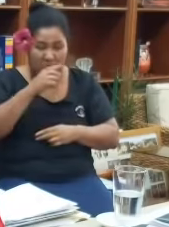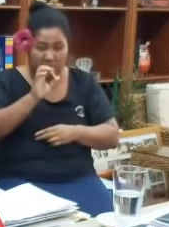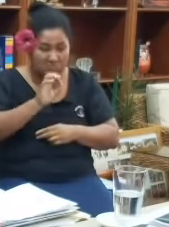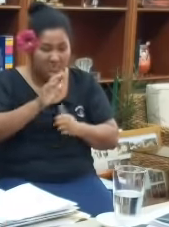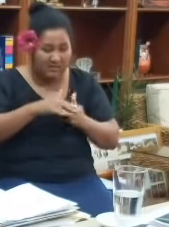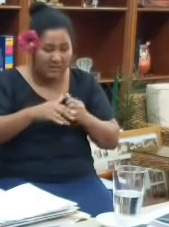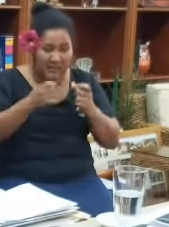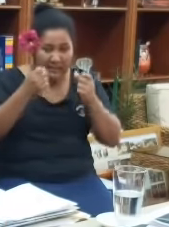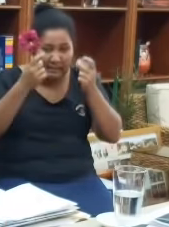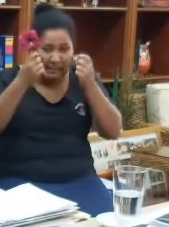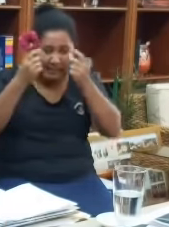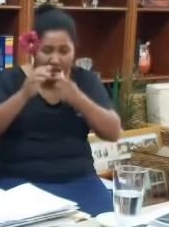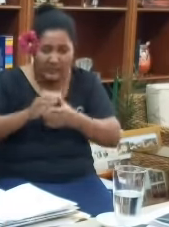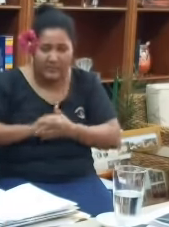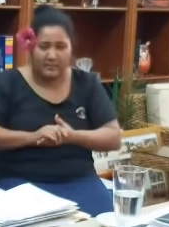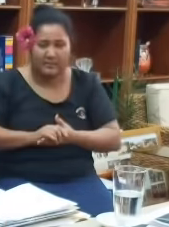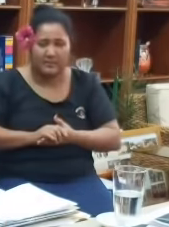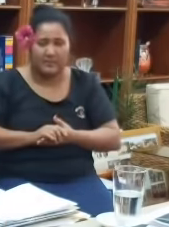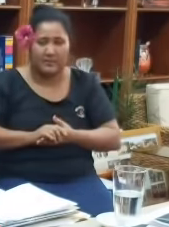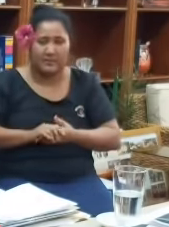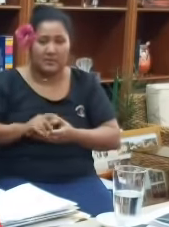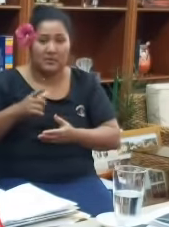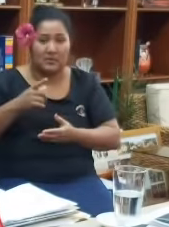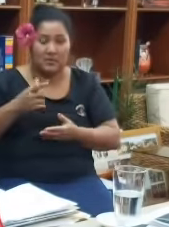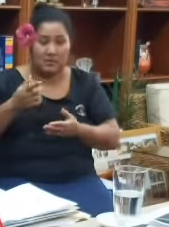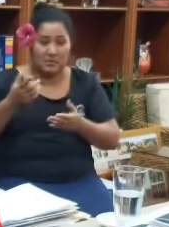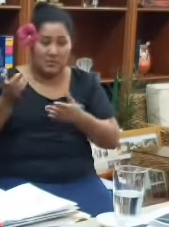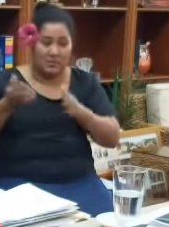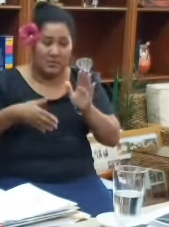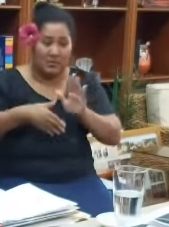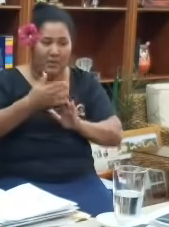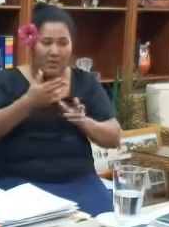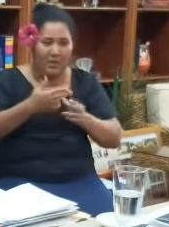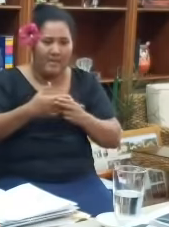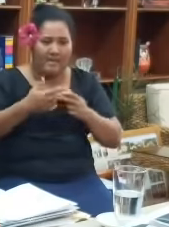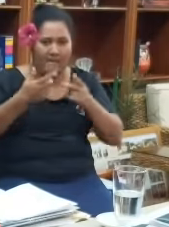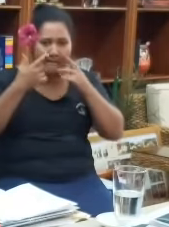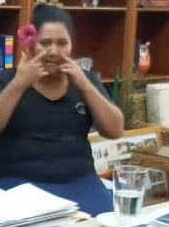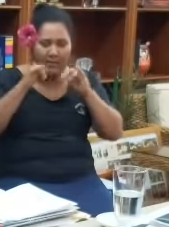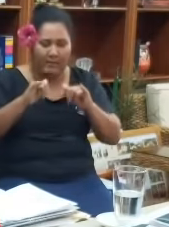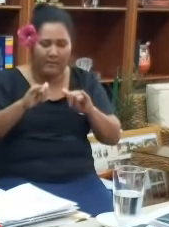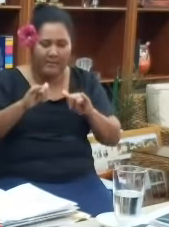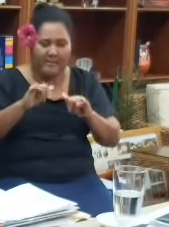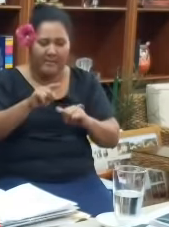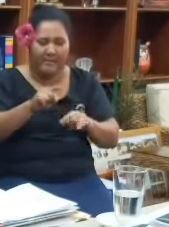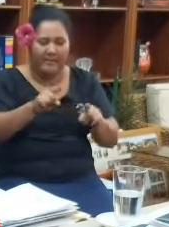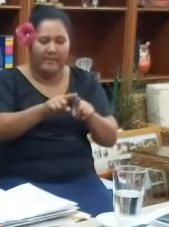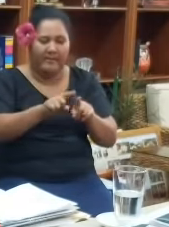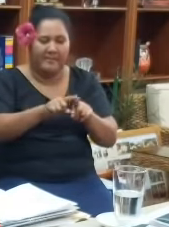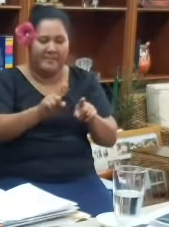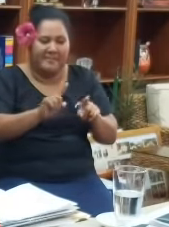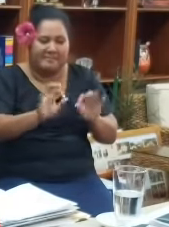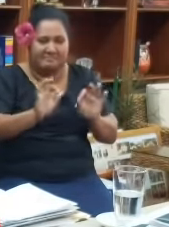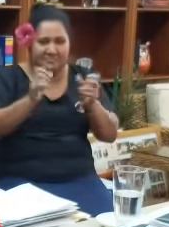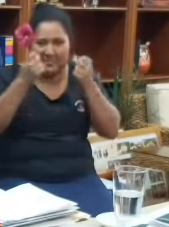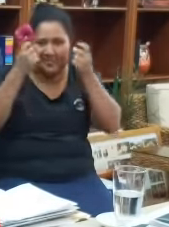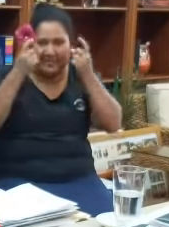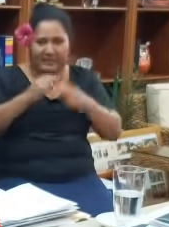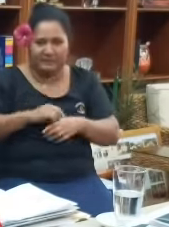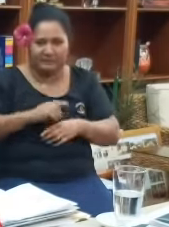savari. Alors, il y a la tour. Il faut que je me dise que je suis marmé. Il y a